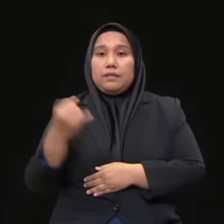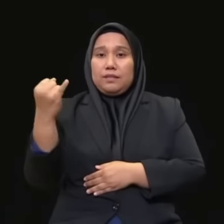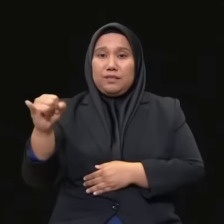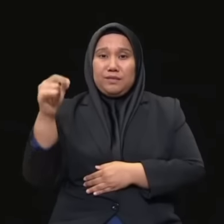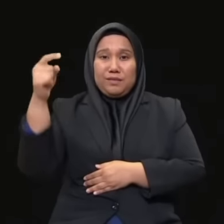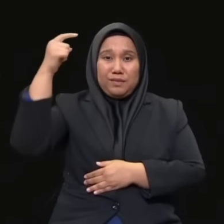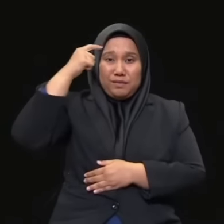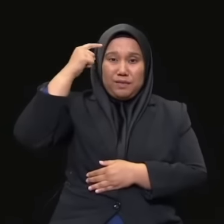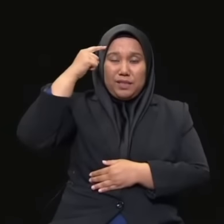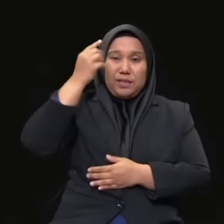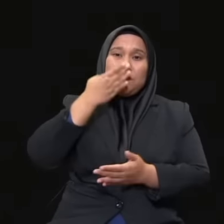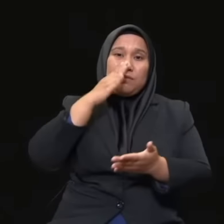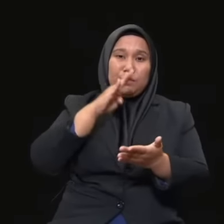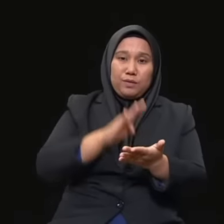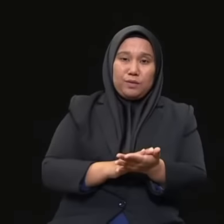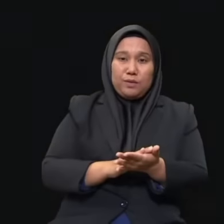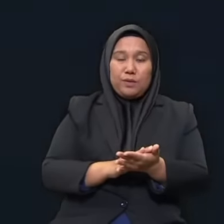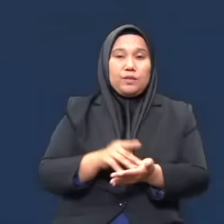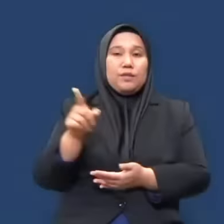macam ni?